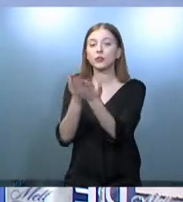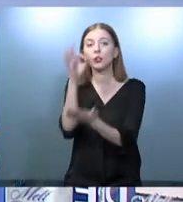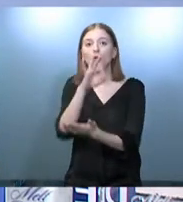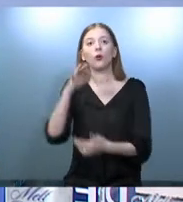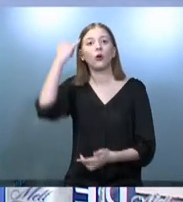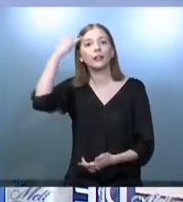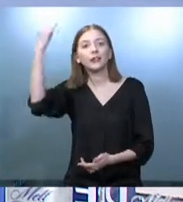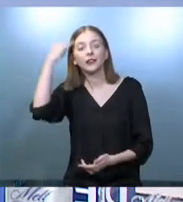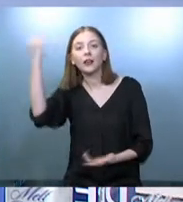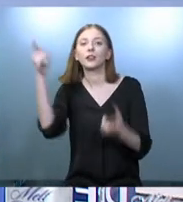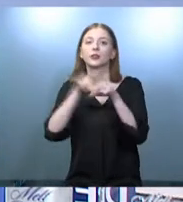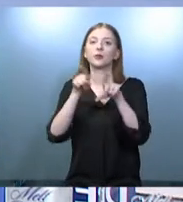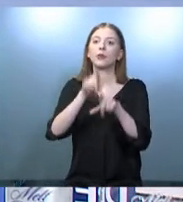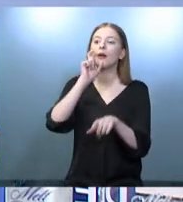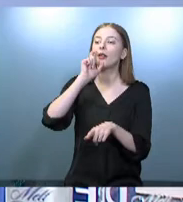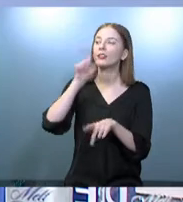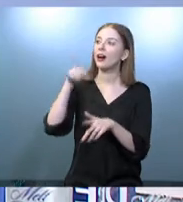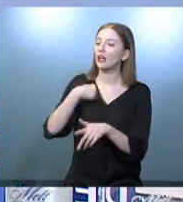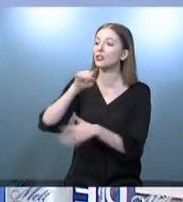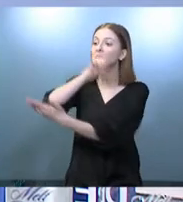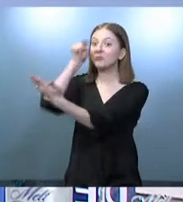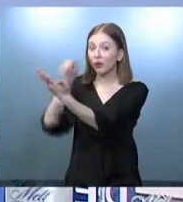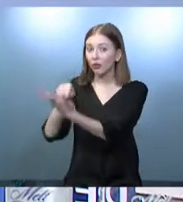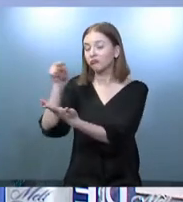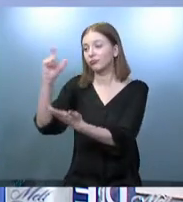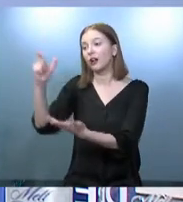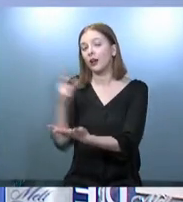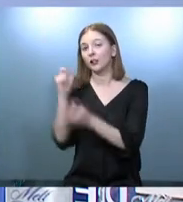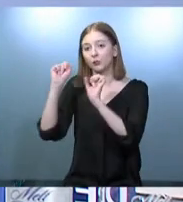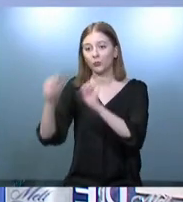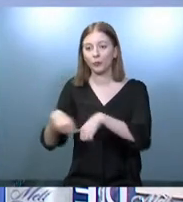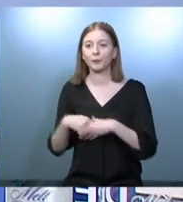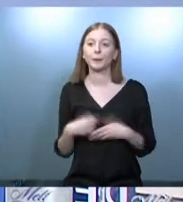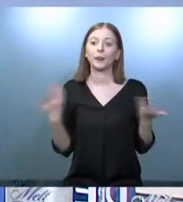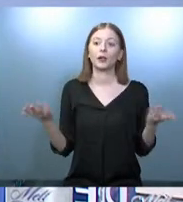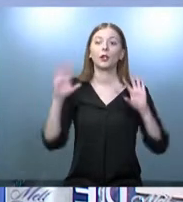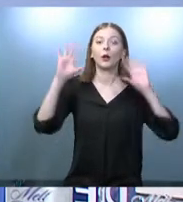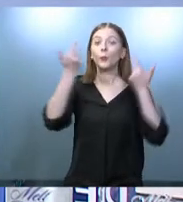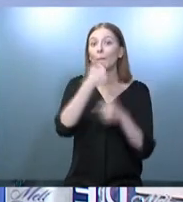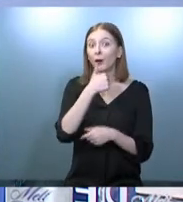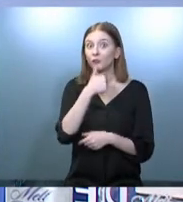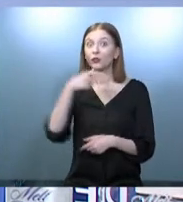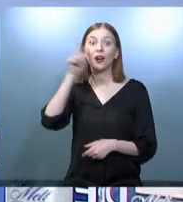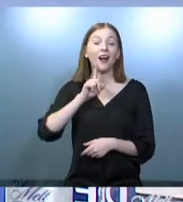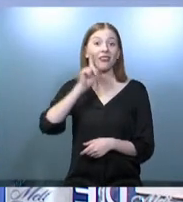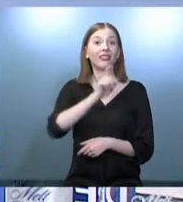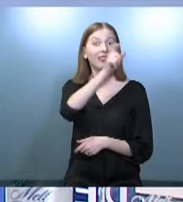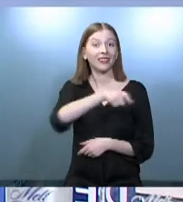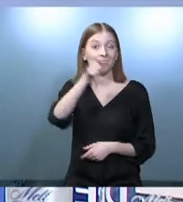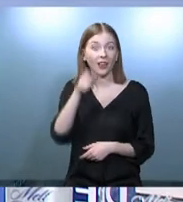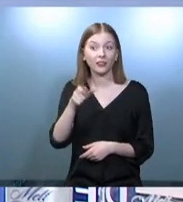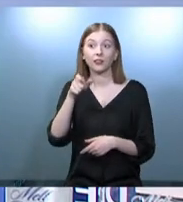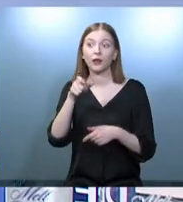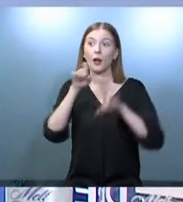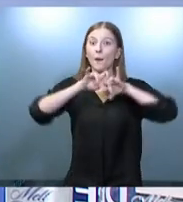idėjas, bet atsakys į laidos vedėjo, tai yra mano klausimus. Jeigu kalbėdami laidoje kandidatai paminės studijoje